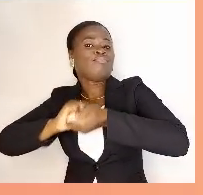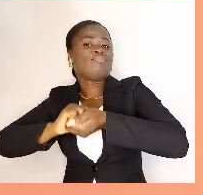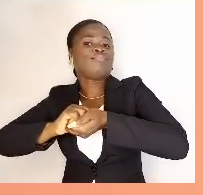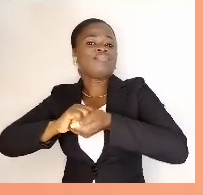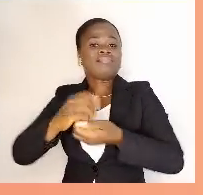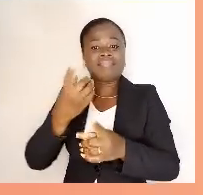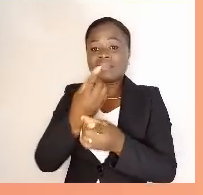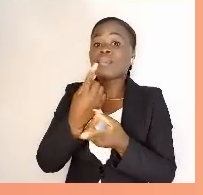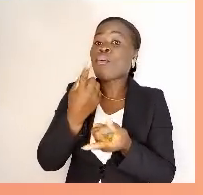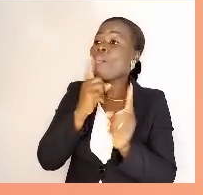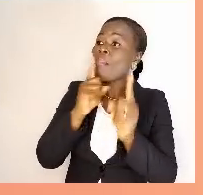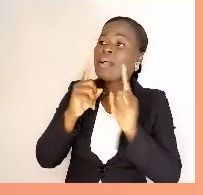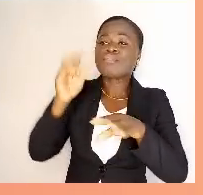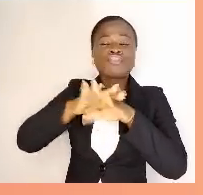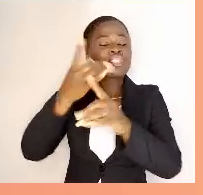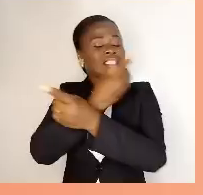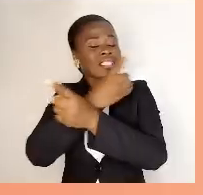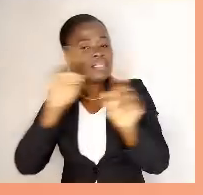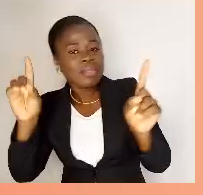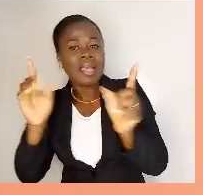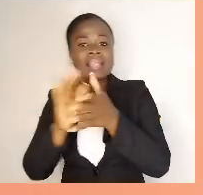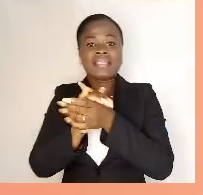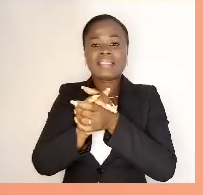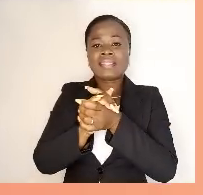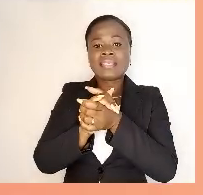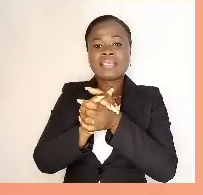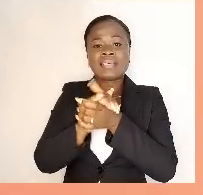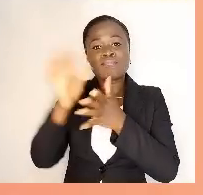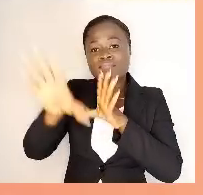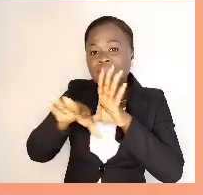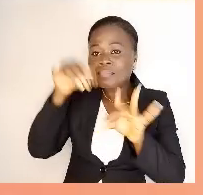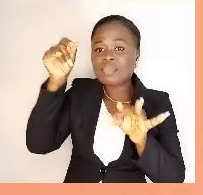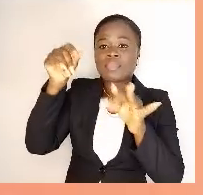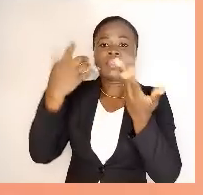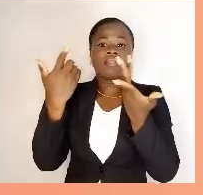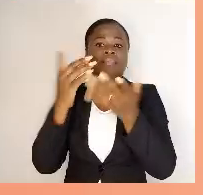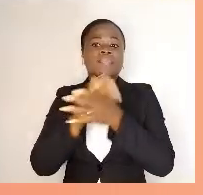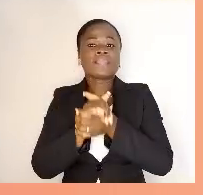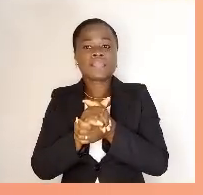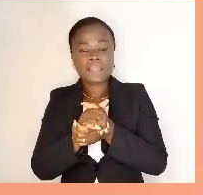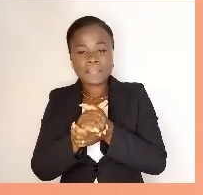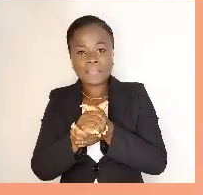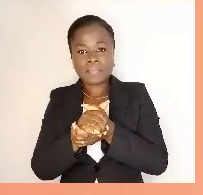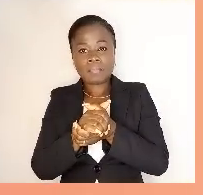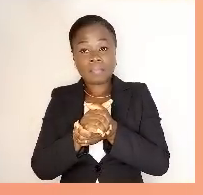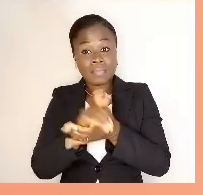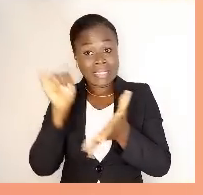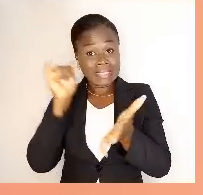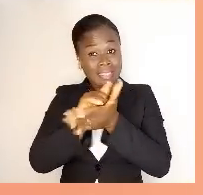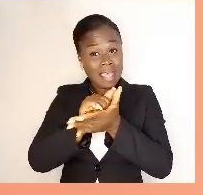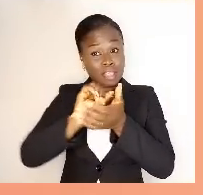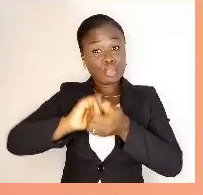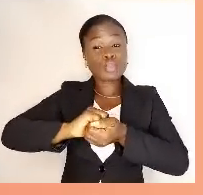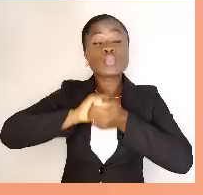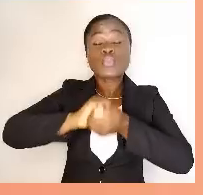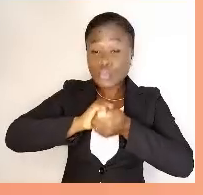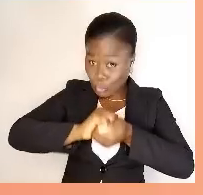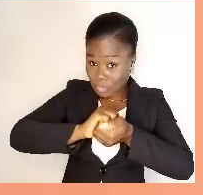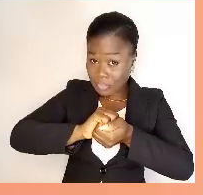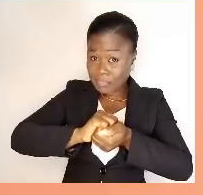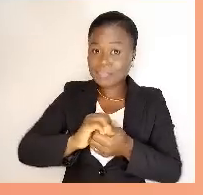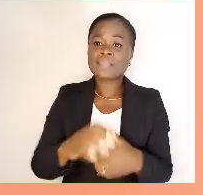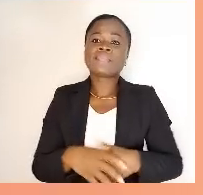sources démocratiques, morales, spirituelles et culturelles du grand peuple sénégalais.